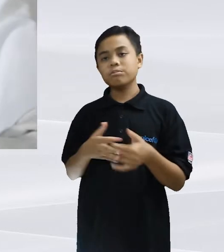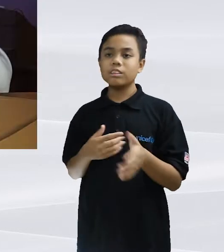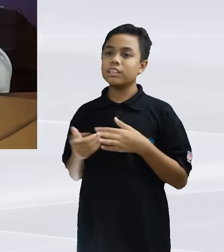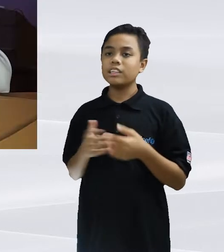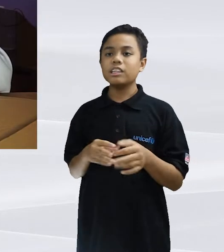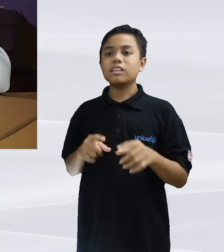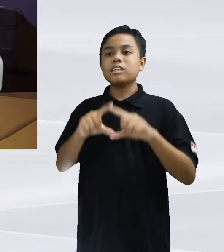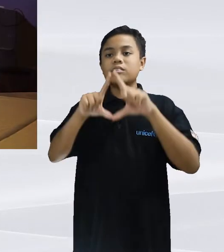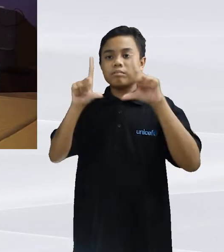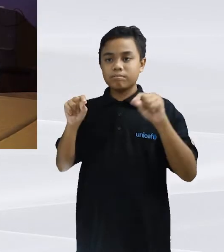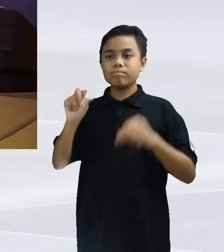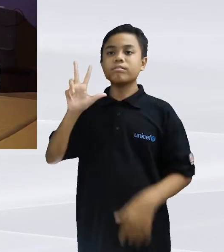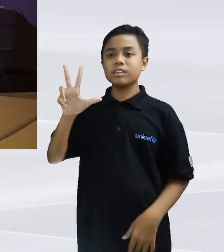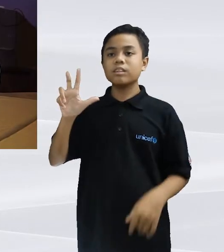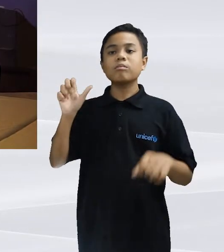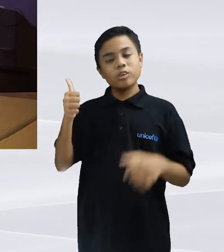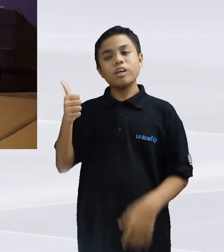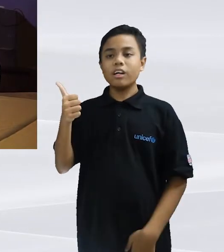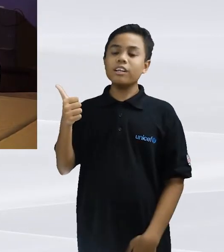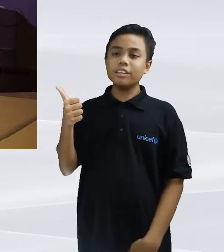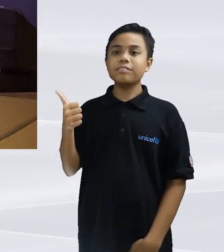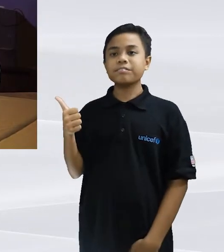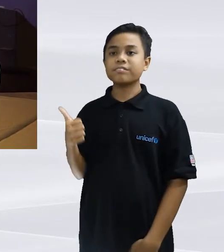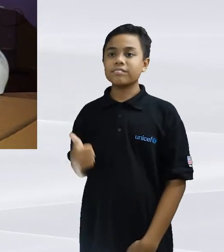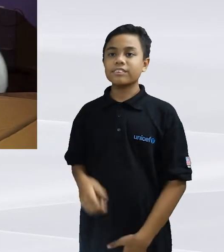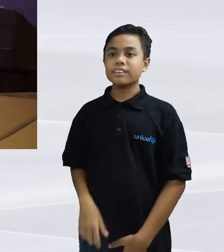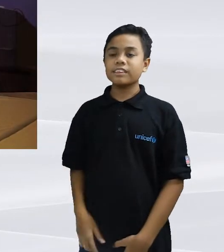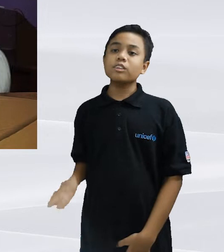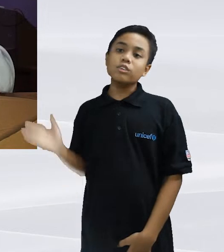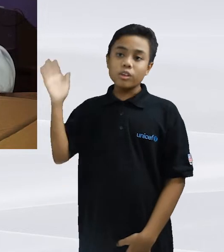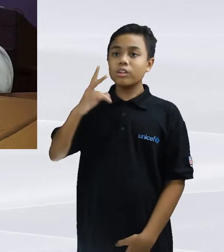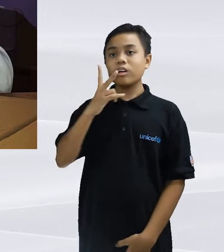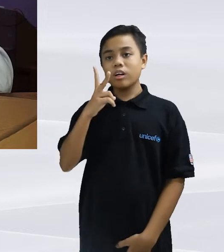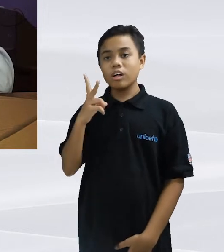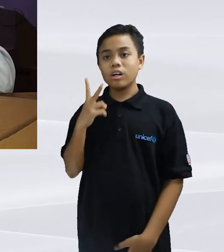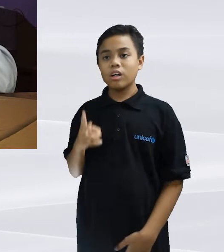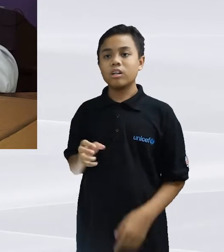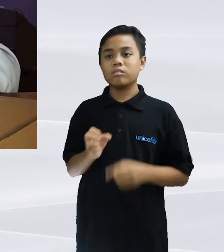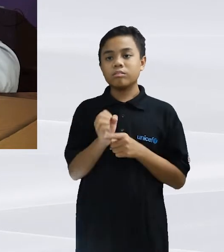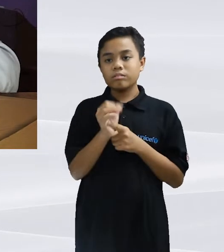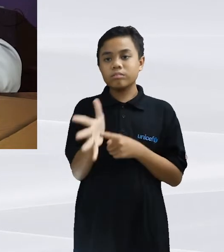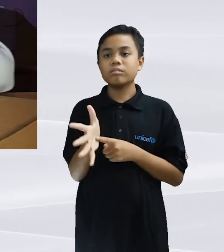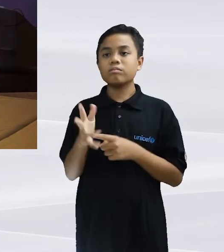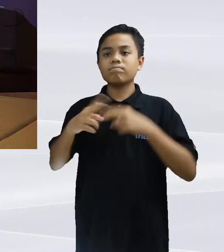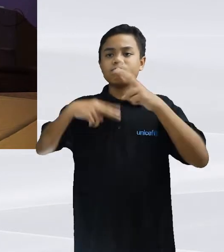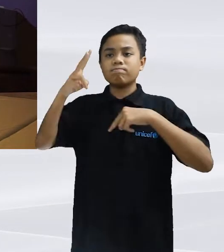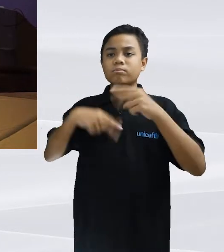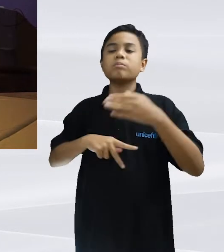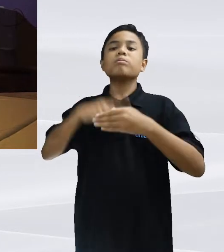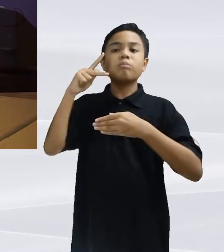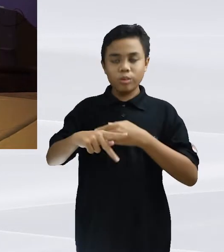apa. 3 pendera pun bagus juga. Sekarang kita dah tahu semua sambungan komponen luaran. Marilah kita cuba